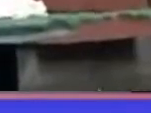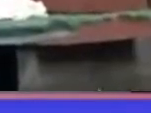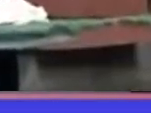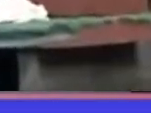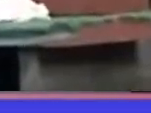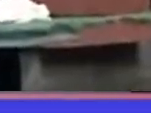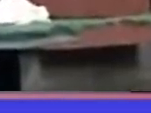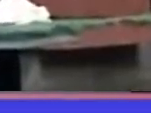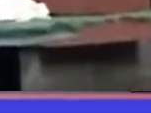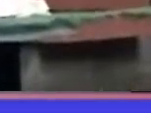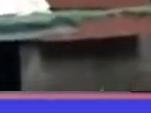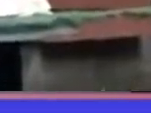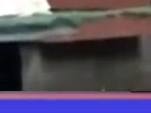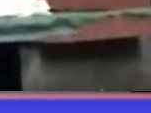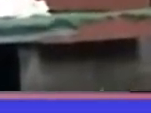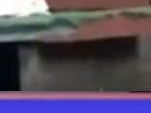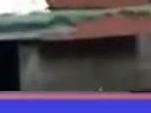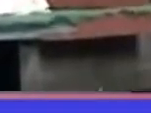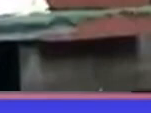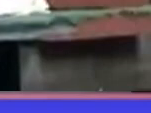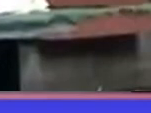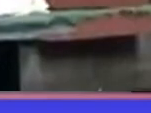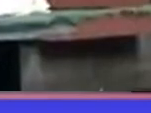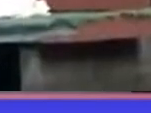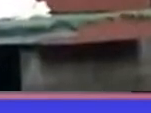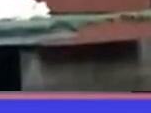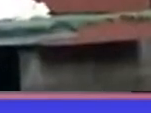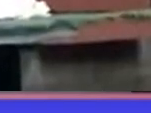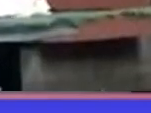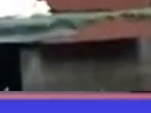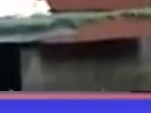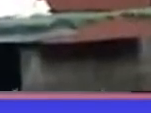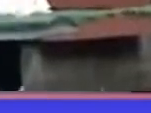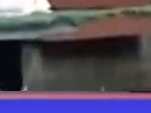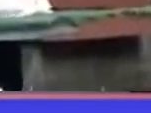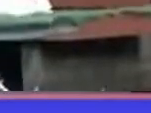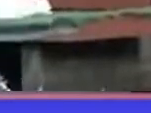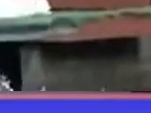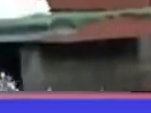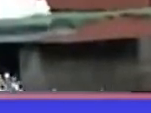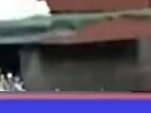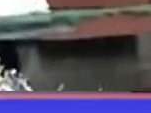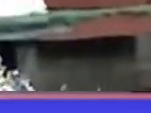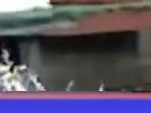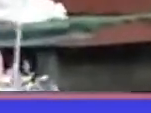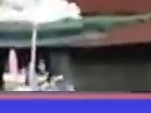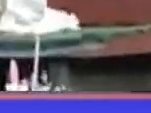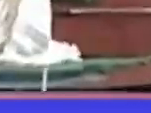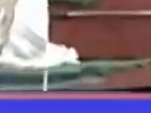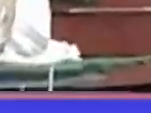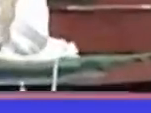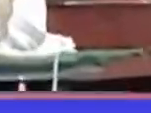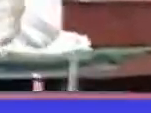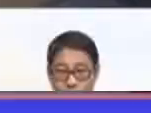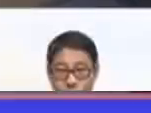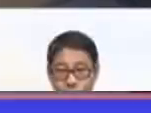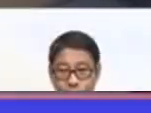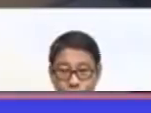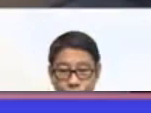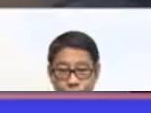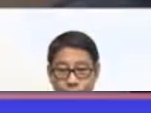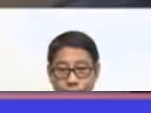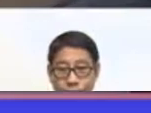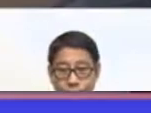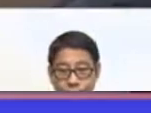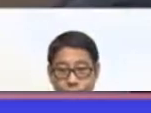หน่วยงานที่เกี่ยวข้องนะคะยังคงมาตรการ DMH นะคะ DMH ก็คือการเว้นระยะห่างการสวมหน้ากากอน